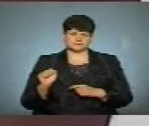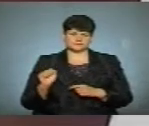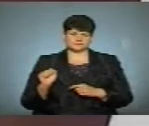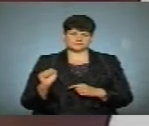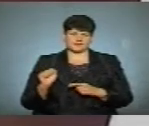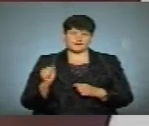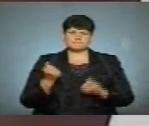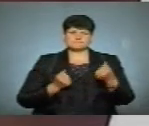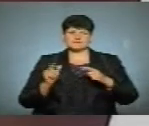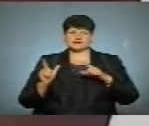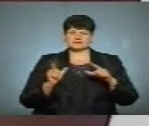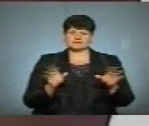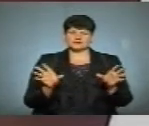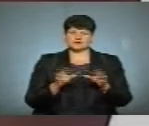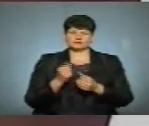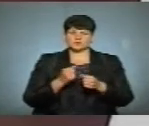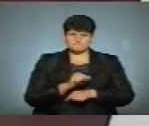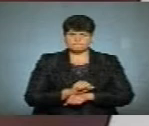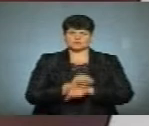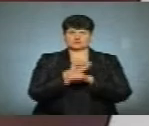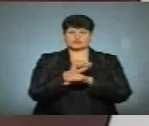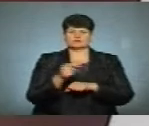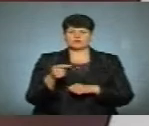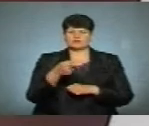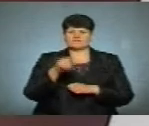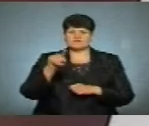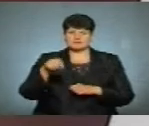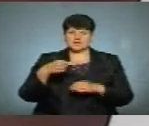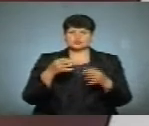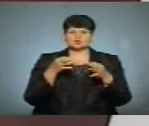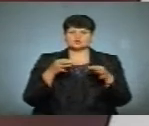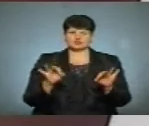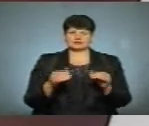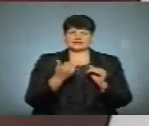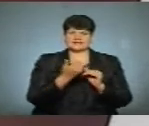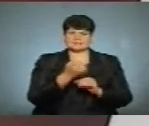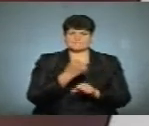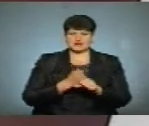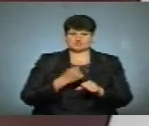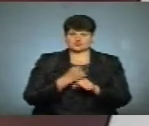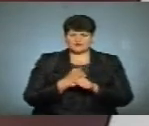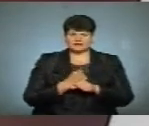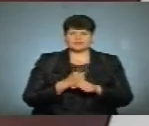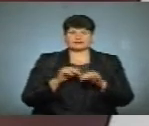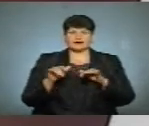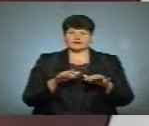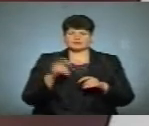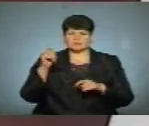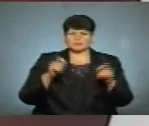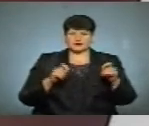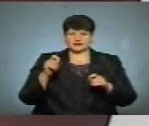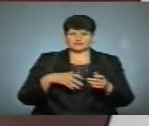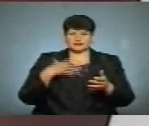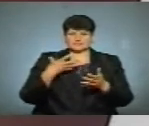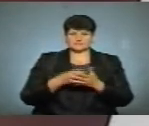Перевізники разом з водіями протестували в Тернополі. Вони вимагали дозволити їм працювати. На акцію приїхали на